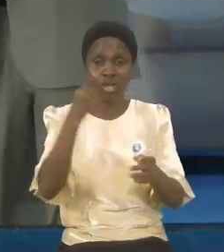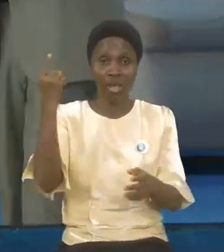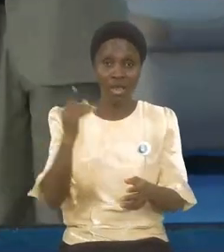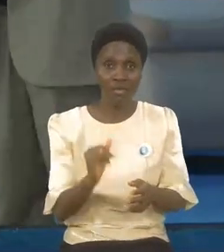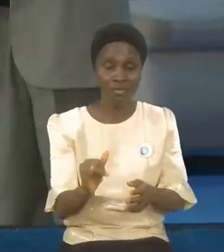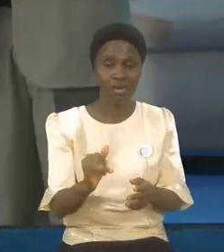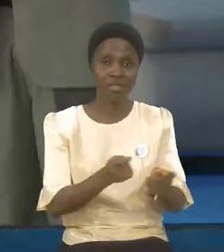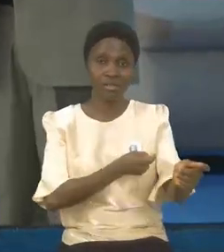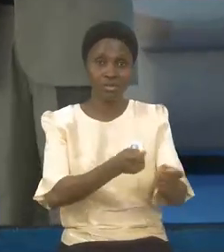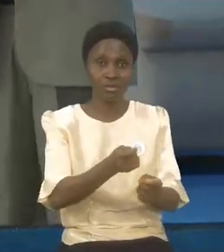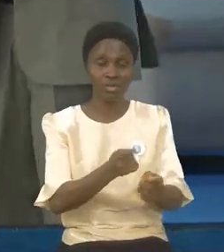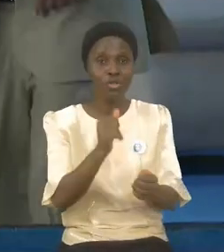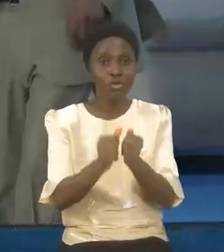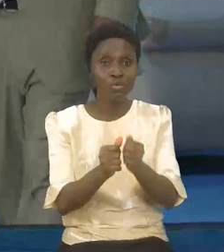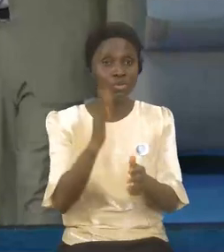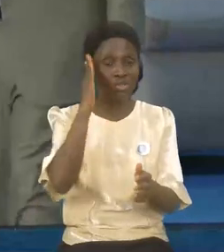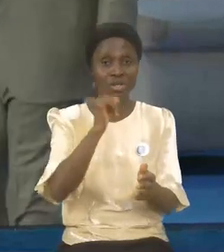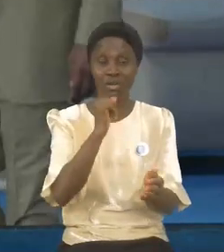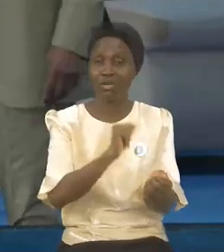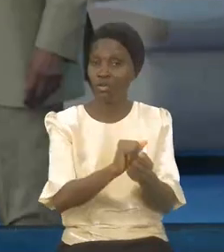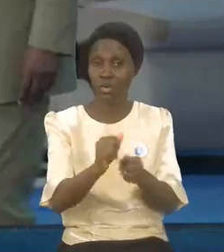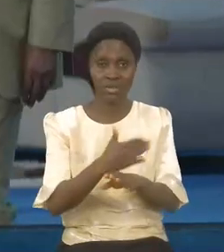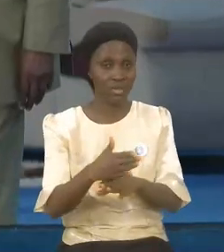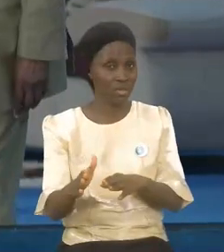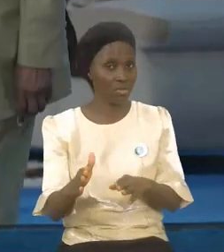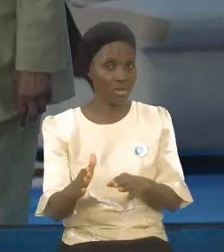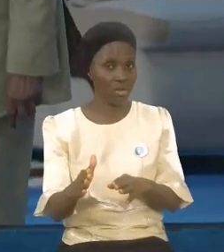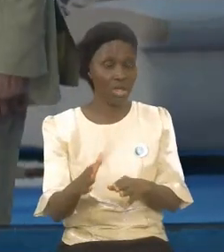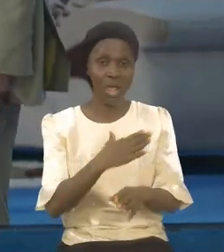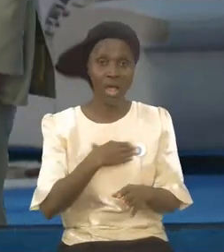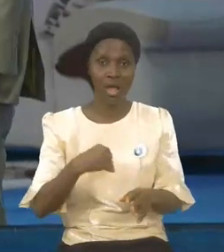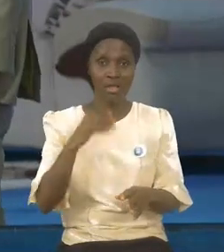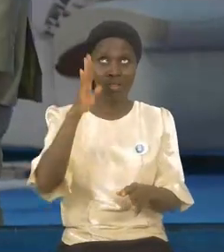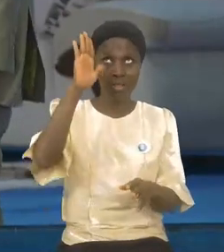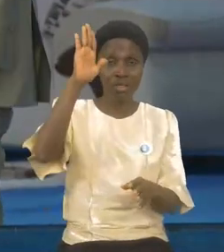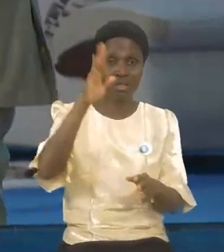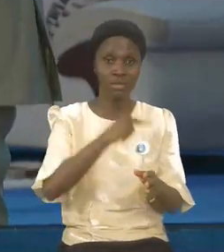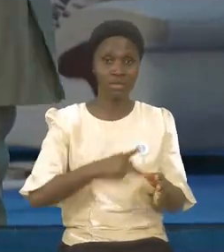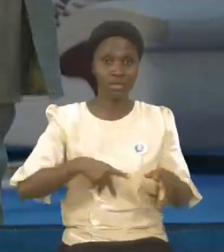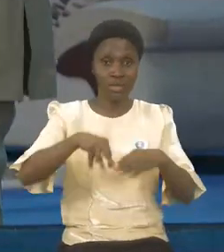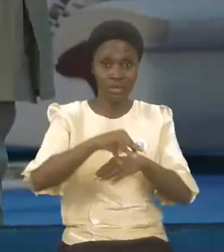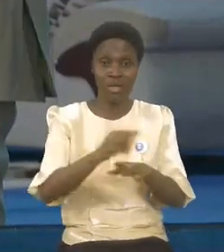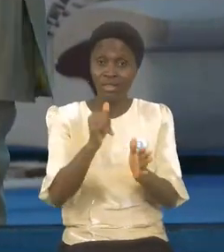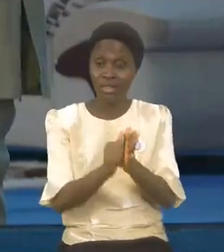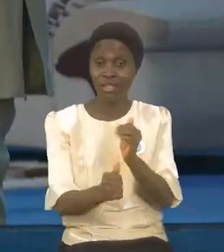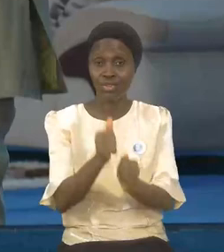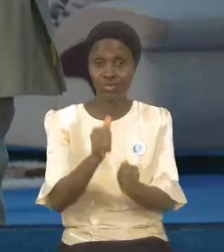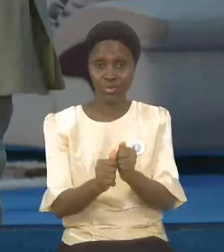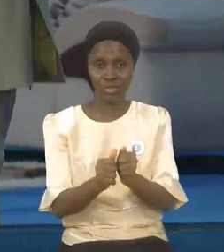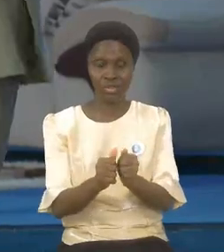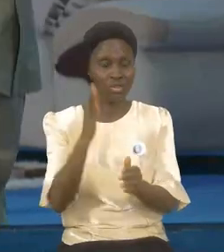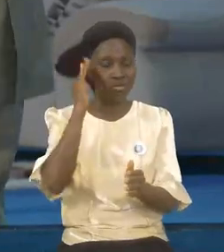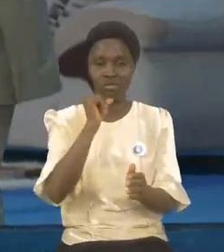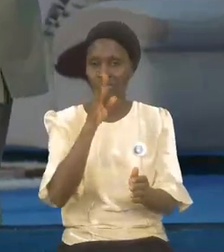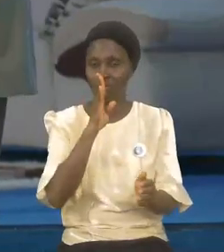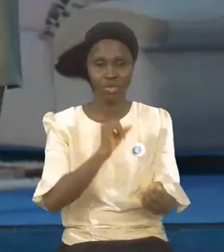domination est une domination éternelle qui ne passera point et son règne ne sera